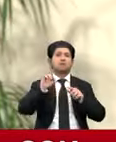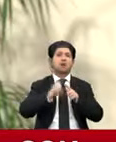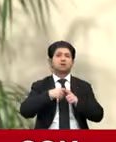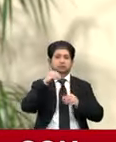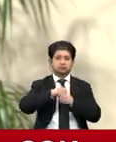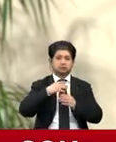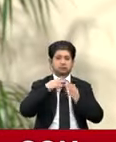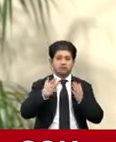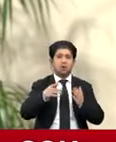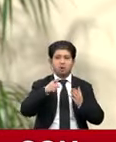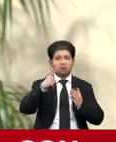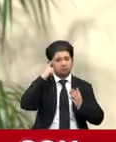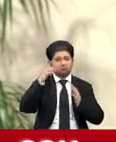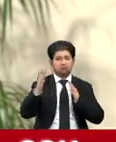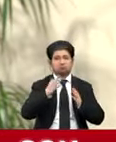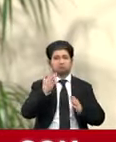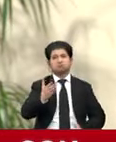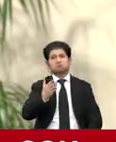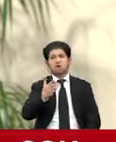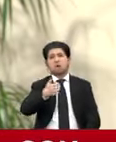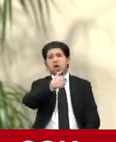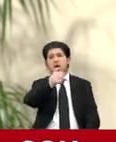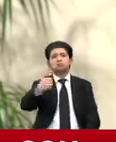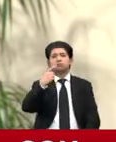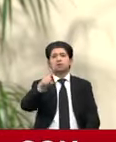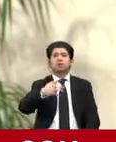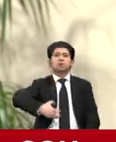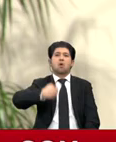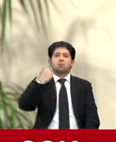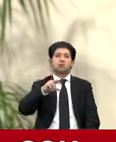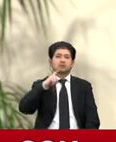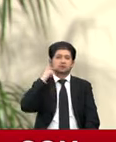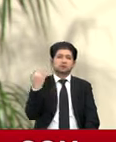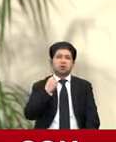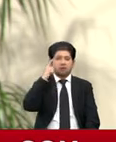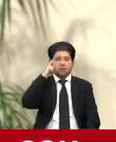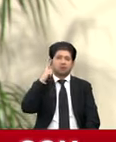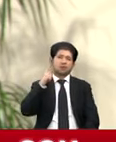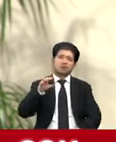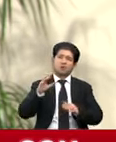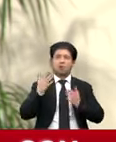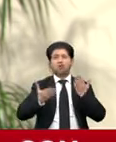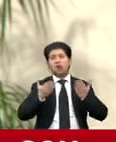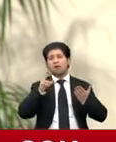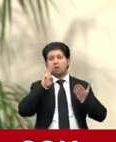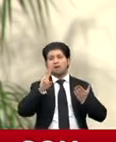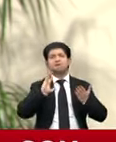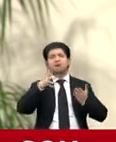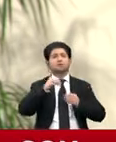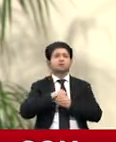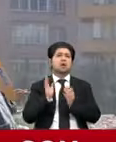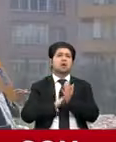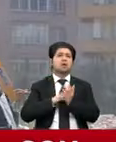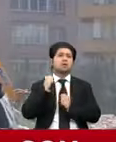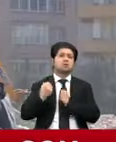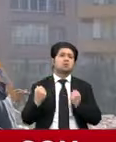projesiyle beraber, ki o da yaklaşık 600 bin ton civarında bir çimento yapar yaklaşık olarak, fazlasıyla